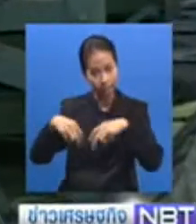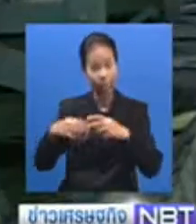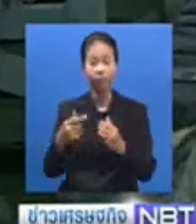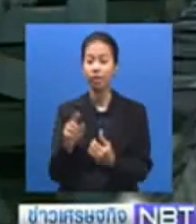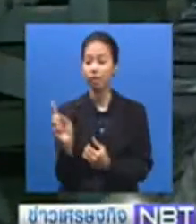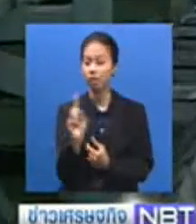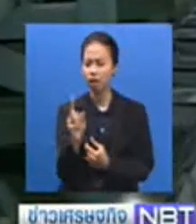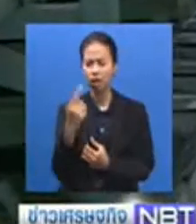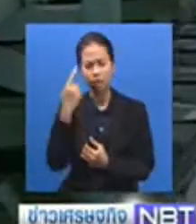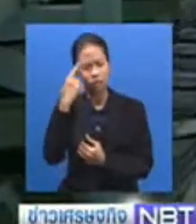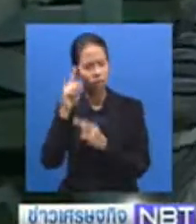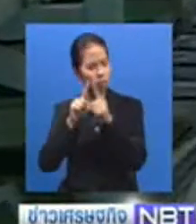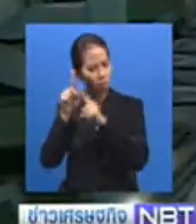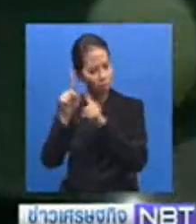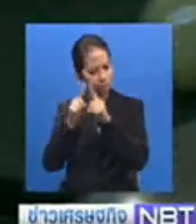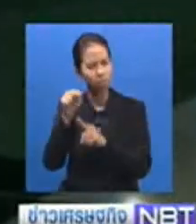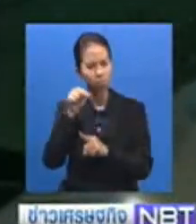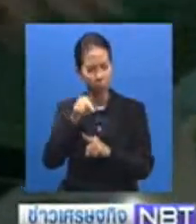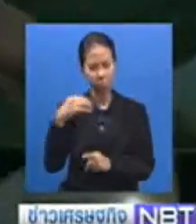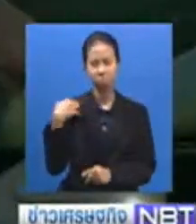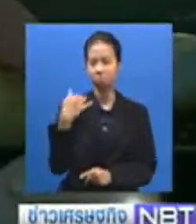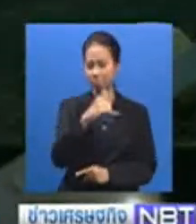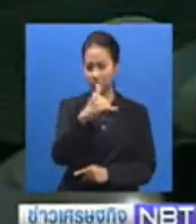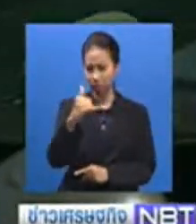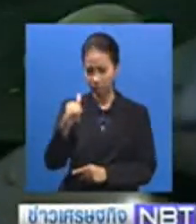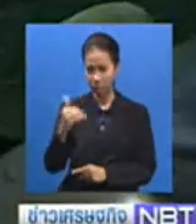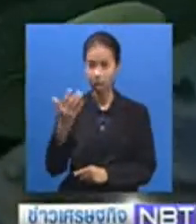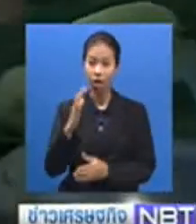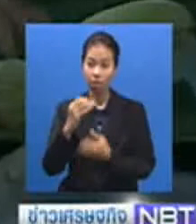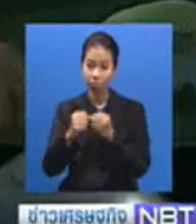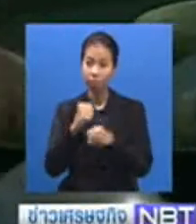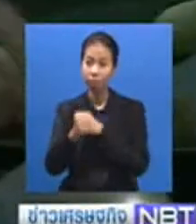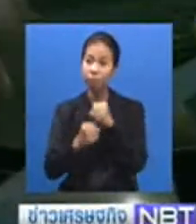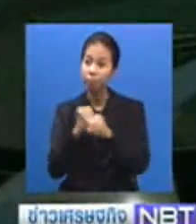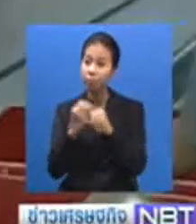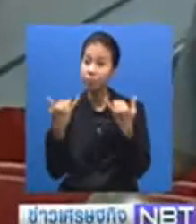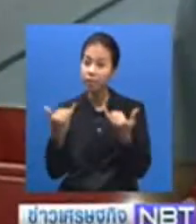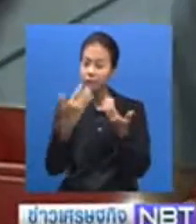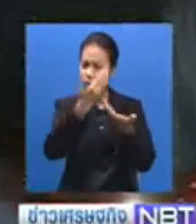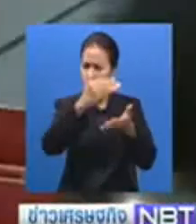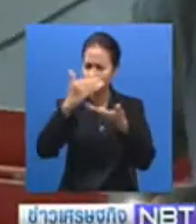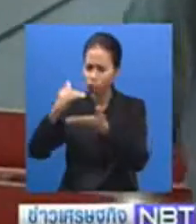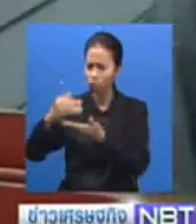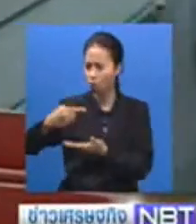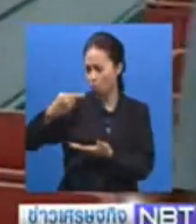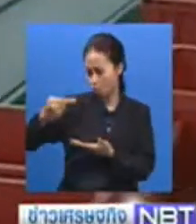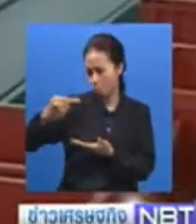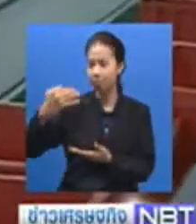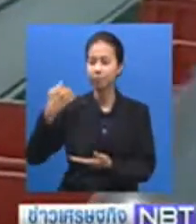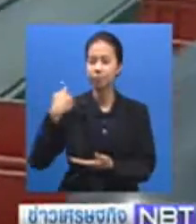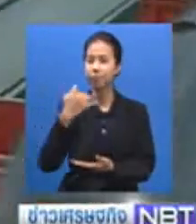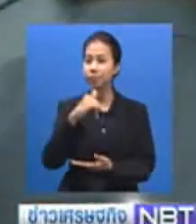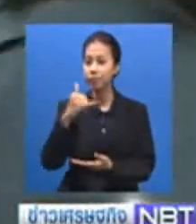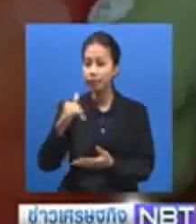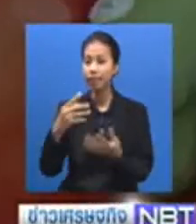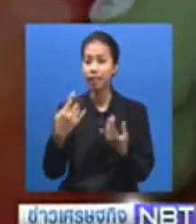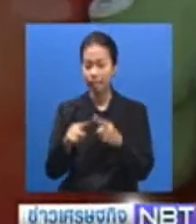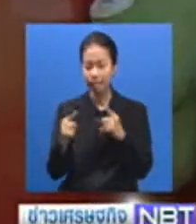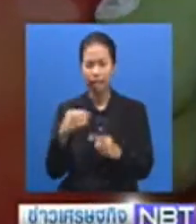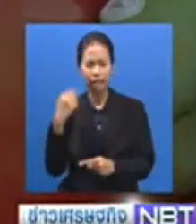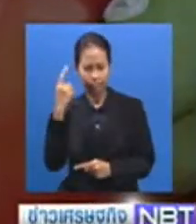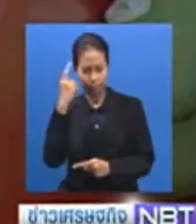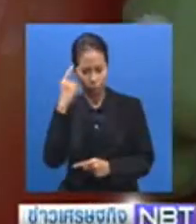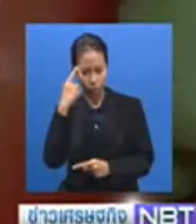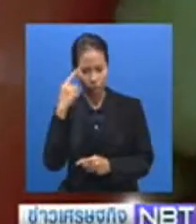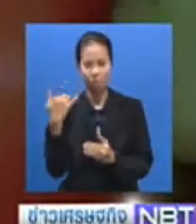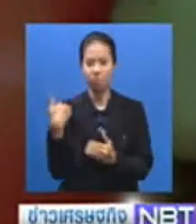เค้าว่ายังมีความเสี่ยงที่ภาพรวมการส่งออกของไทยในปีนี้จะติดลบส่วนแนวโน้มปีหน้าคาดว่าการส่งออกอาจกลับมาขยาย